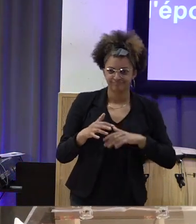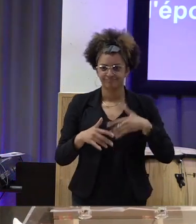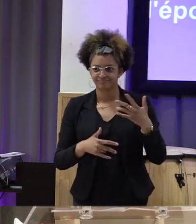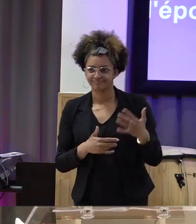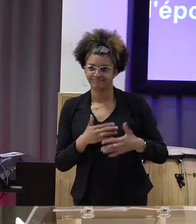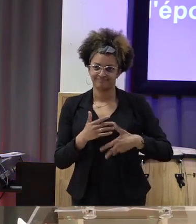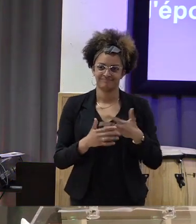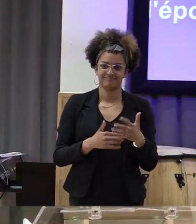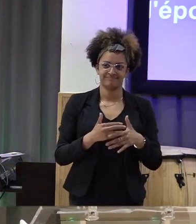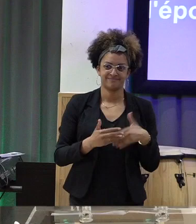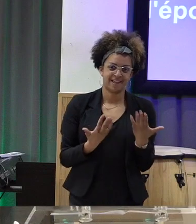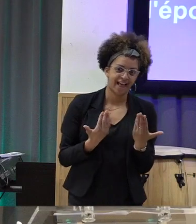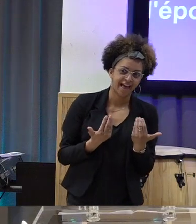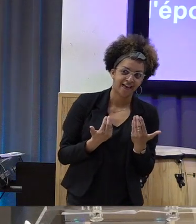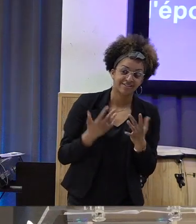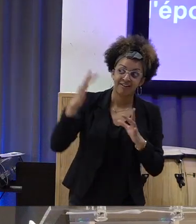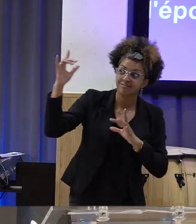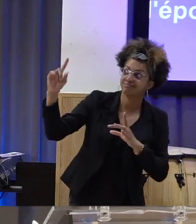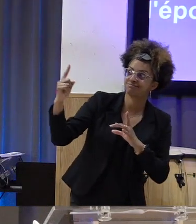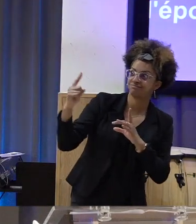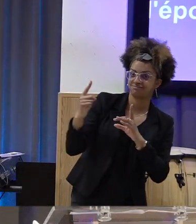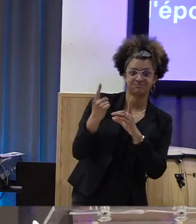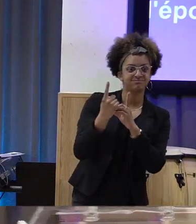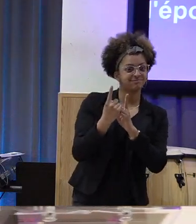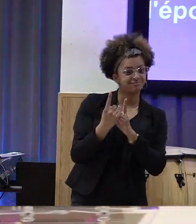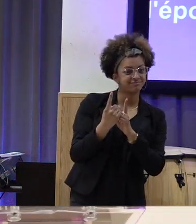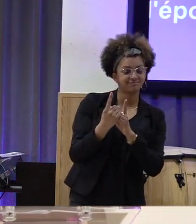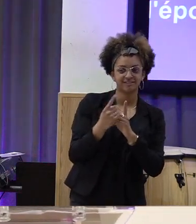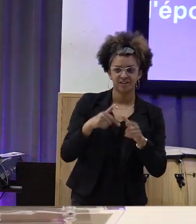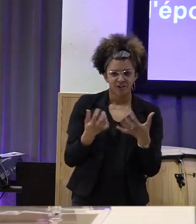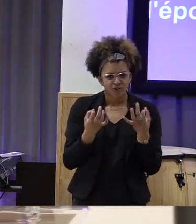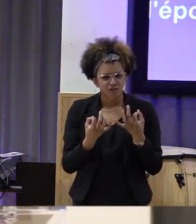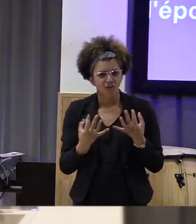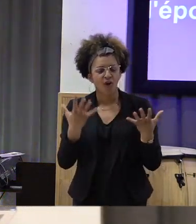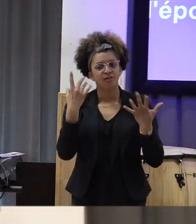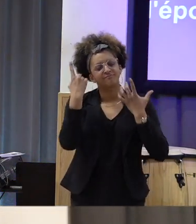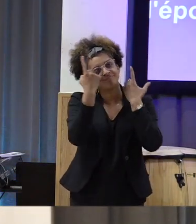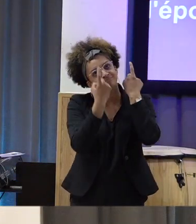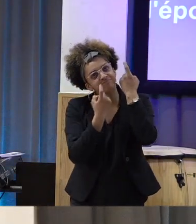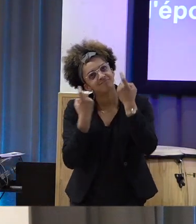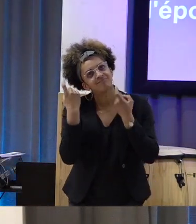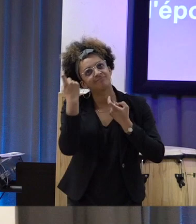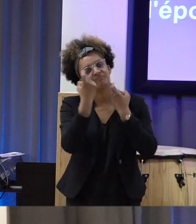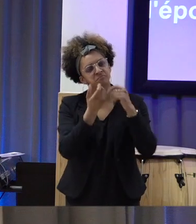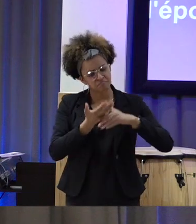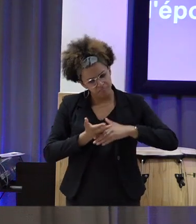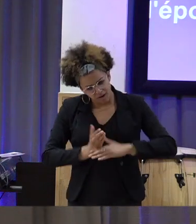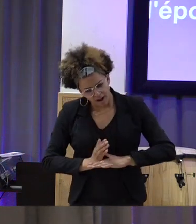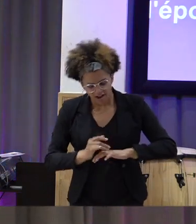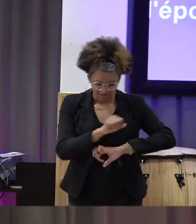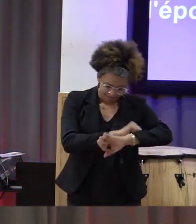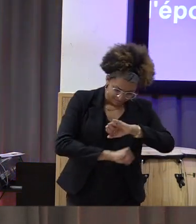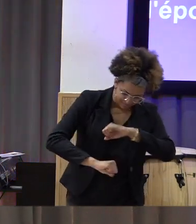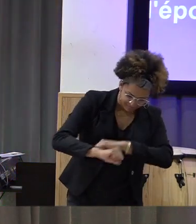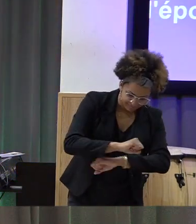la rencontre du Maître. Ils ont eu ce temps de penser, de réfléchir à ce